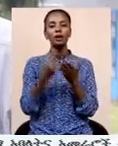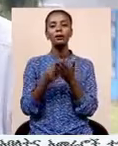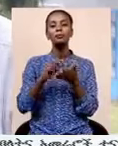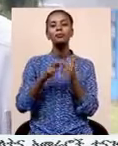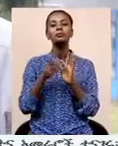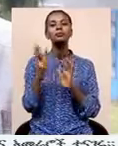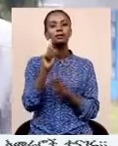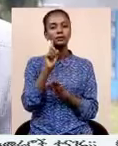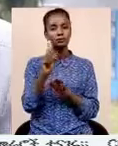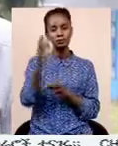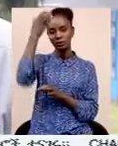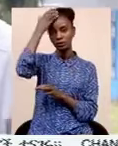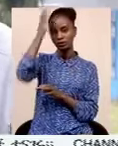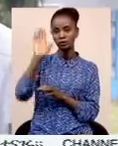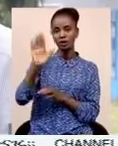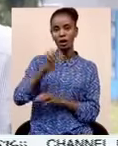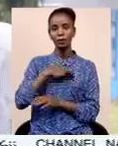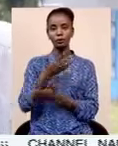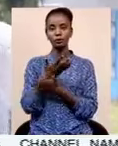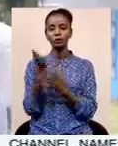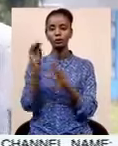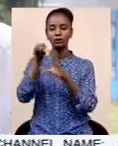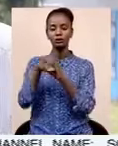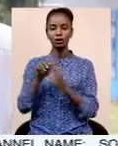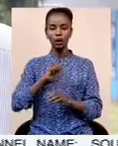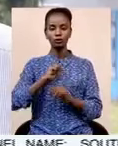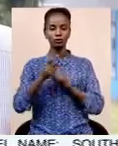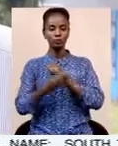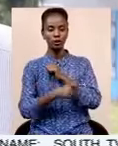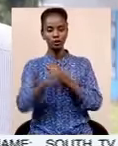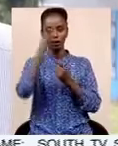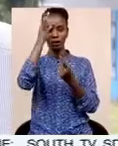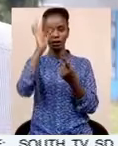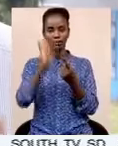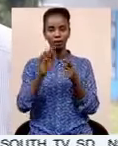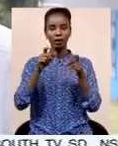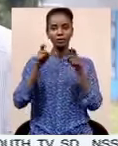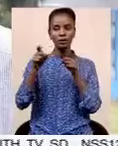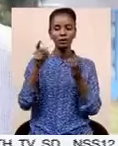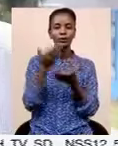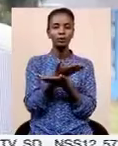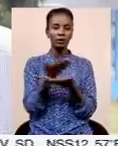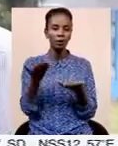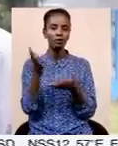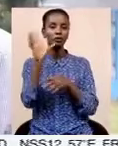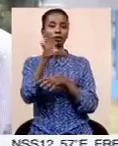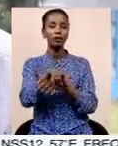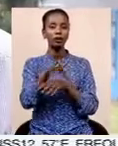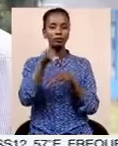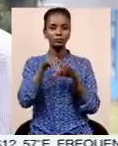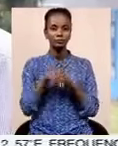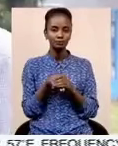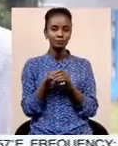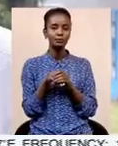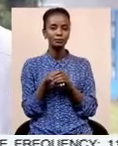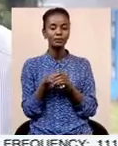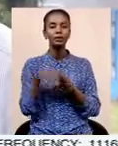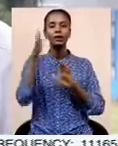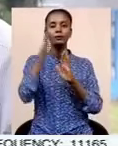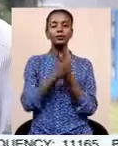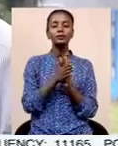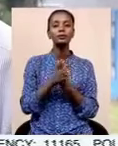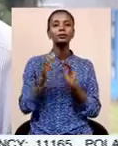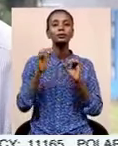ለምሳሌ ምንድነው? መንግስት በሃይማኖት ጉዳይ ላይ ገብቶ የራሱን የፖለቲካ ዓላማ አስተዳደራዊ ጉዳይ ጣልቃ በመግባት